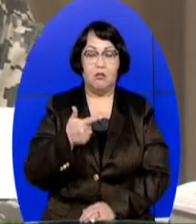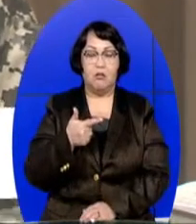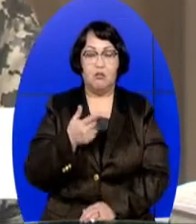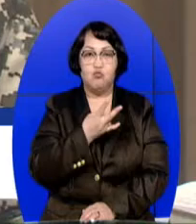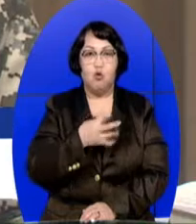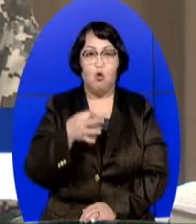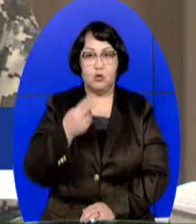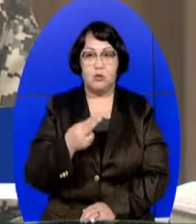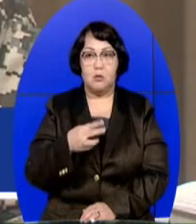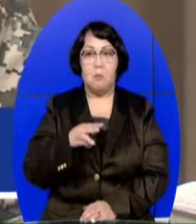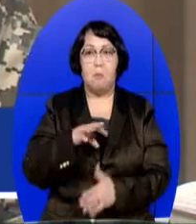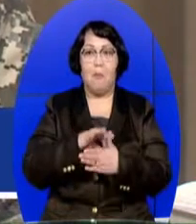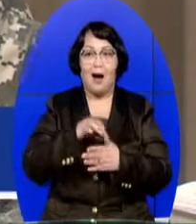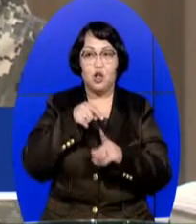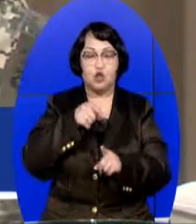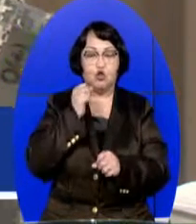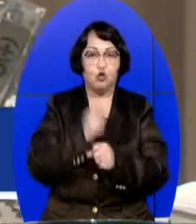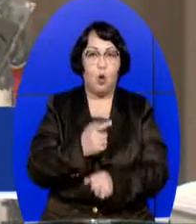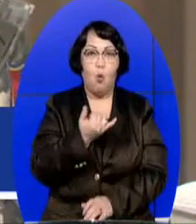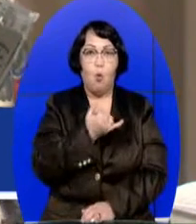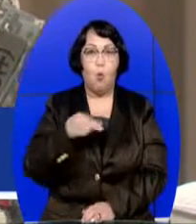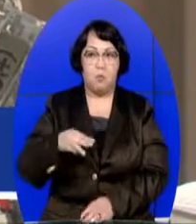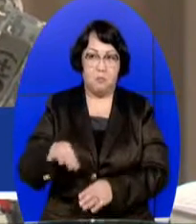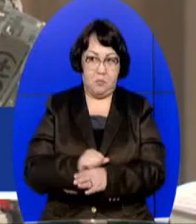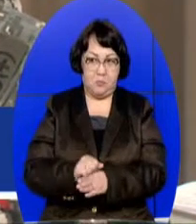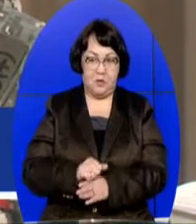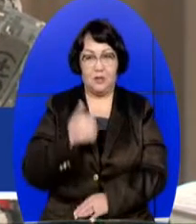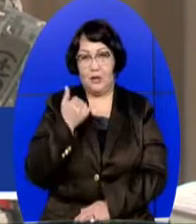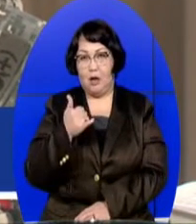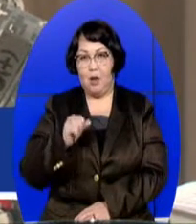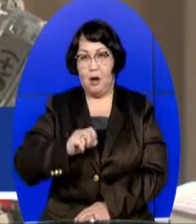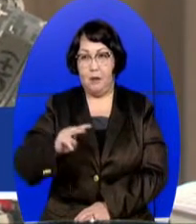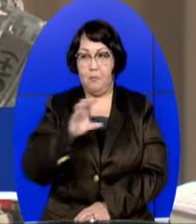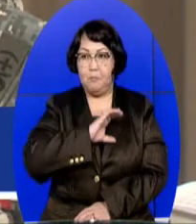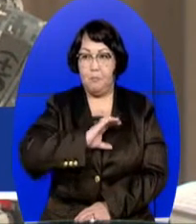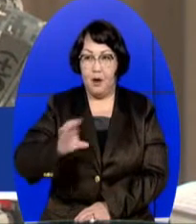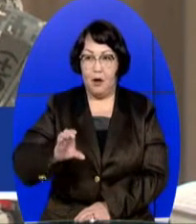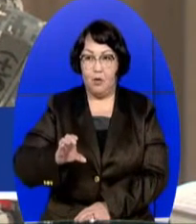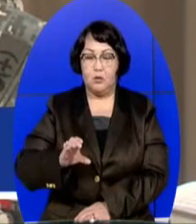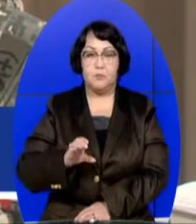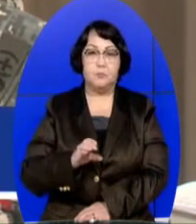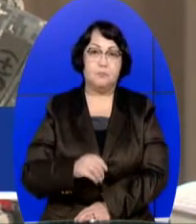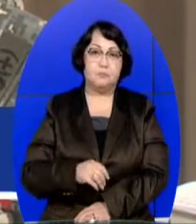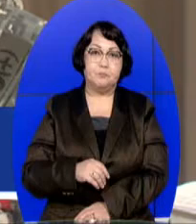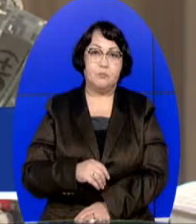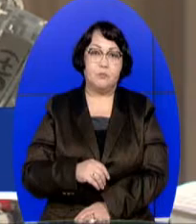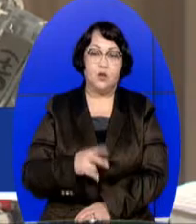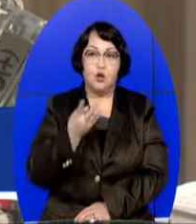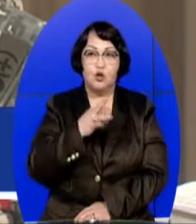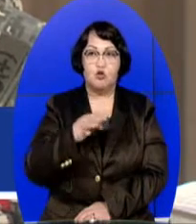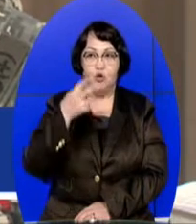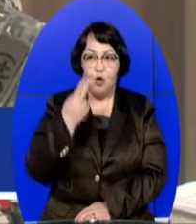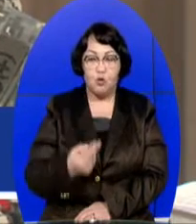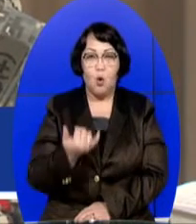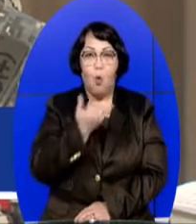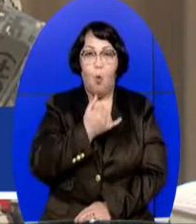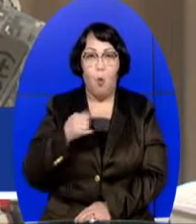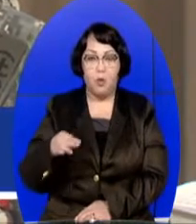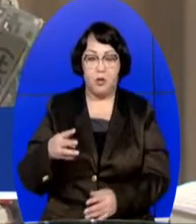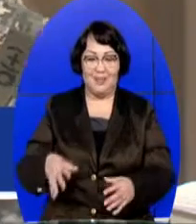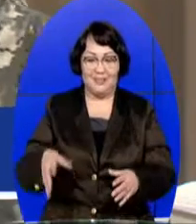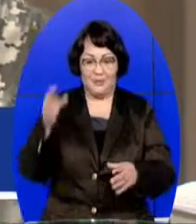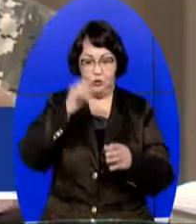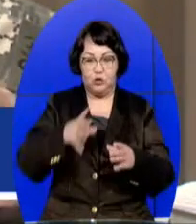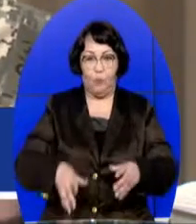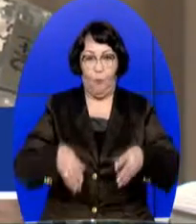махаа савлаж хийх. За, дээр нь одоо зарим нэг ажих нь гэж бас одоо тодорхой хэмжээний одоо бас нөөцийн уутын нөөцтэй байна.